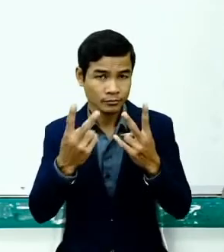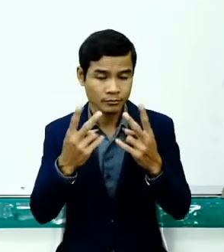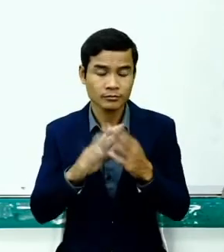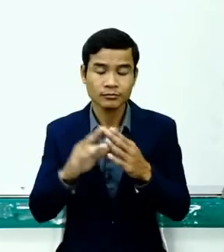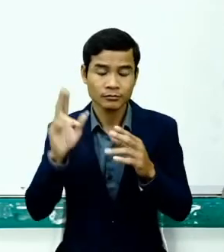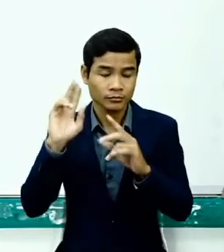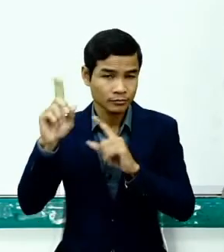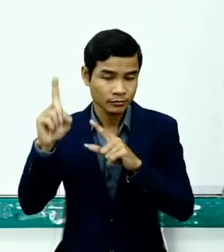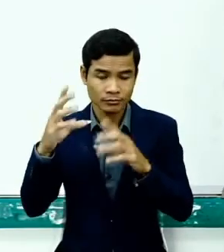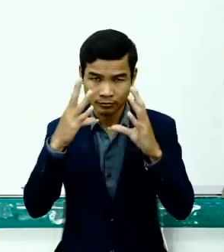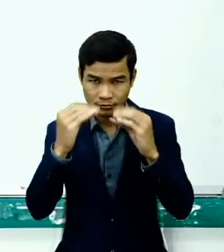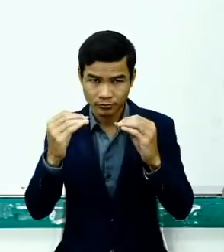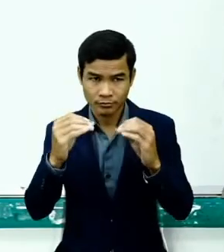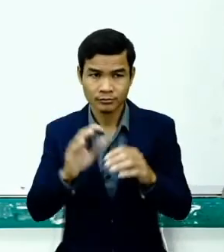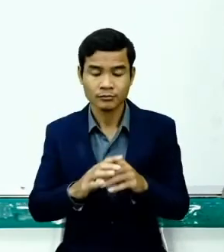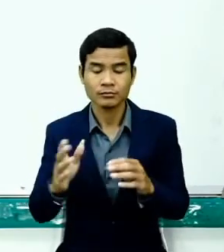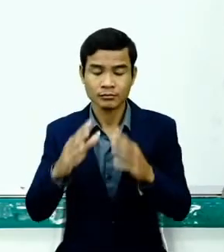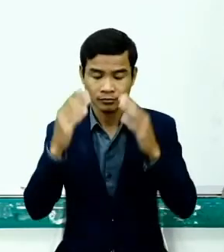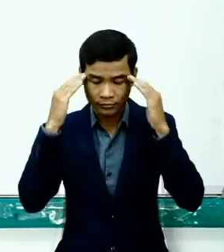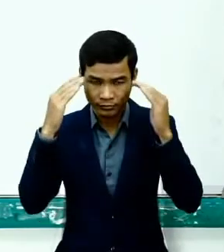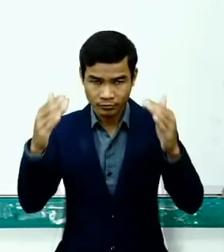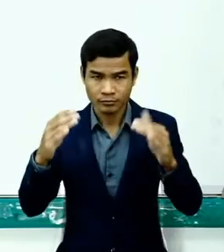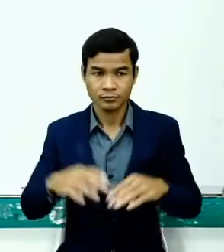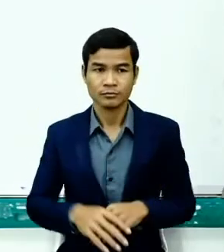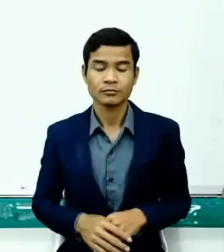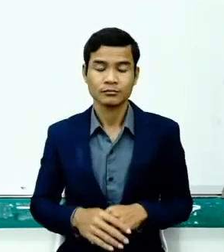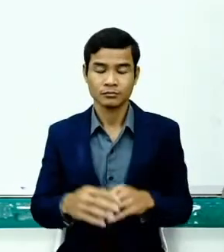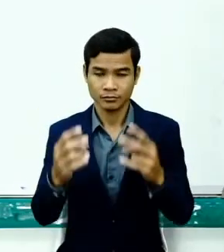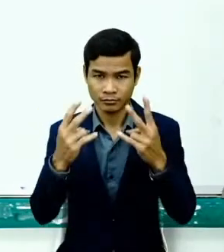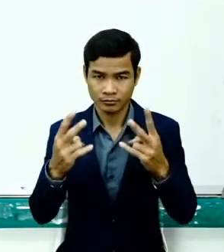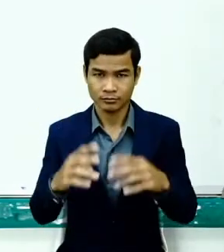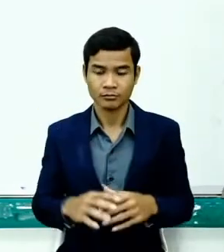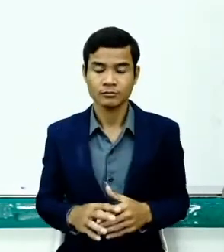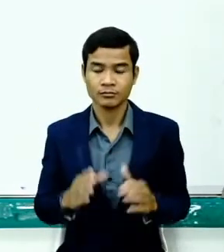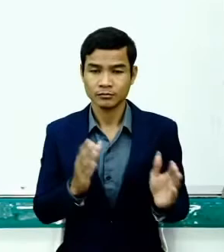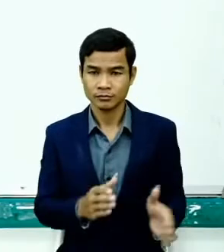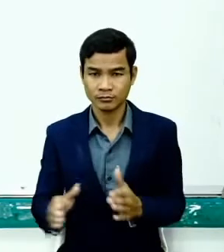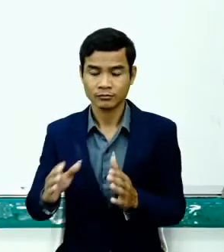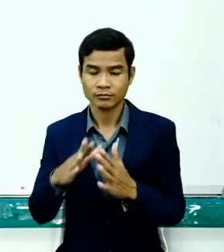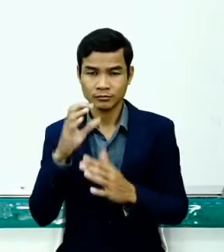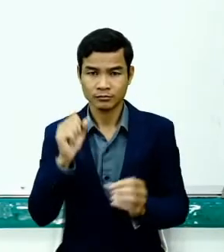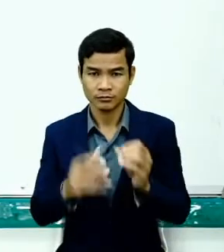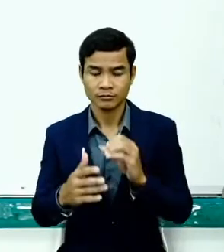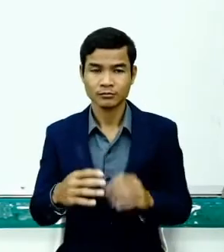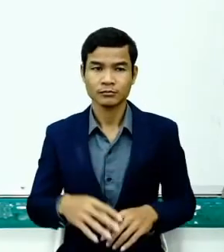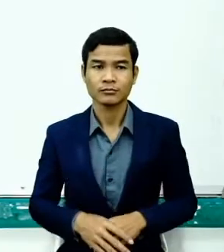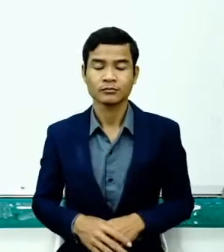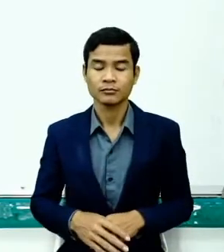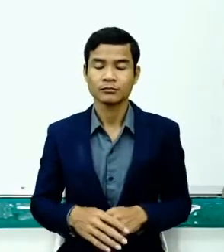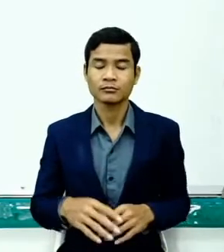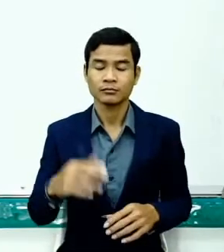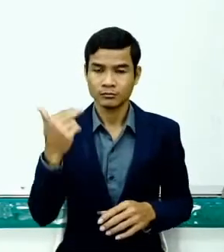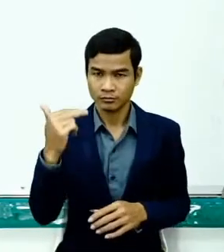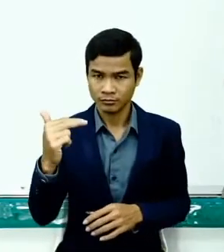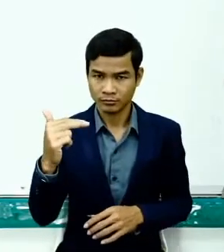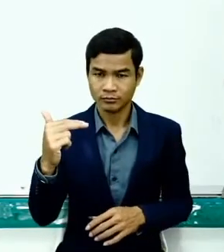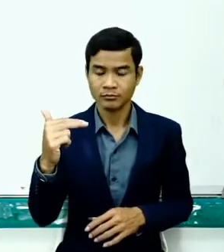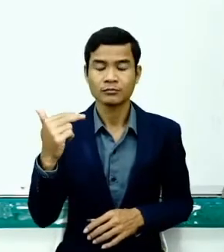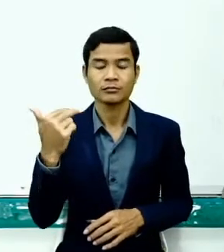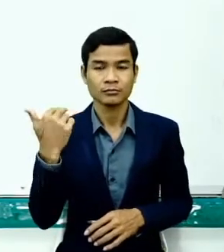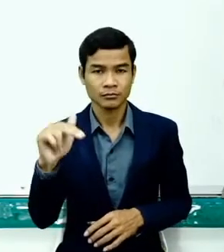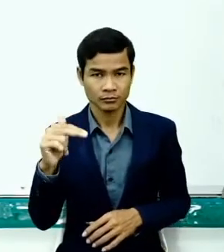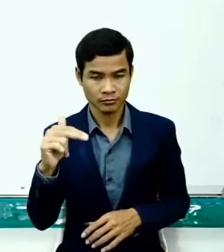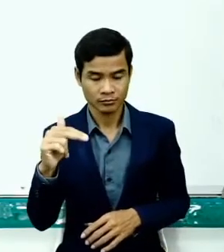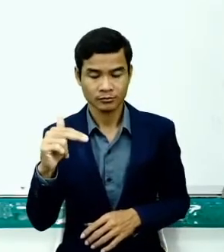ហើយកូនស្ដាប់គាត់ស្ដាប់សូបិទភ្នែកត្រៀមចាប់ផ្ដើមទី